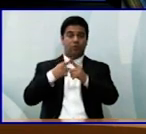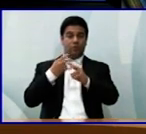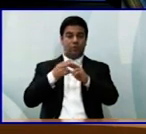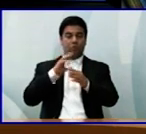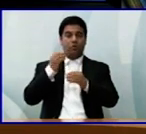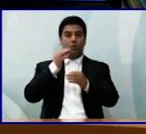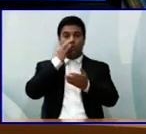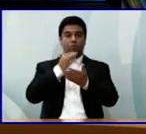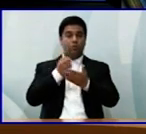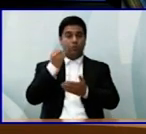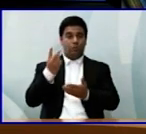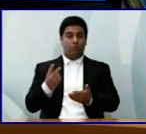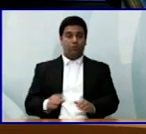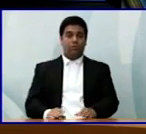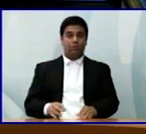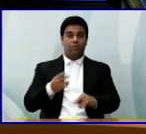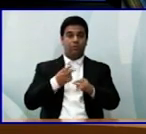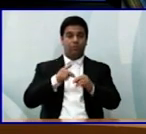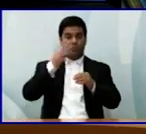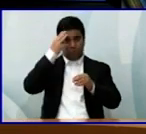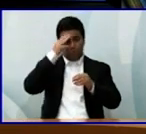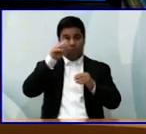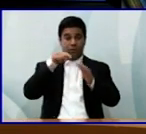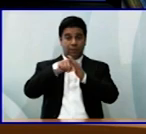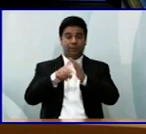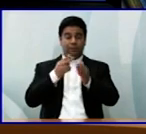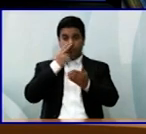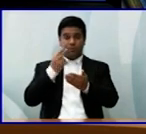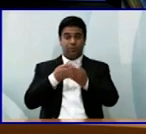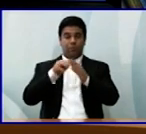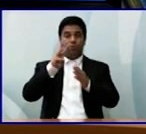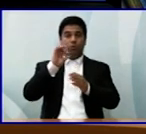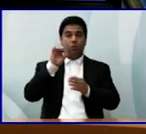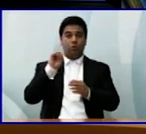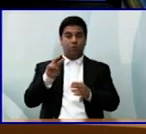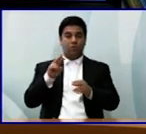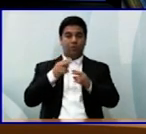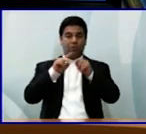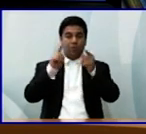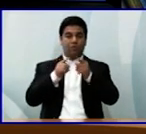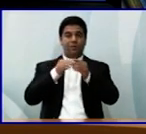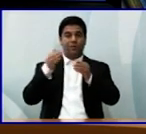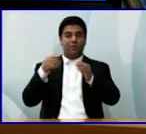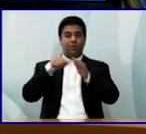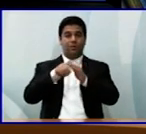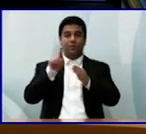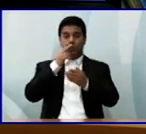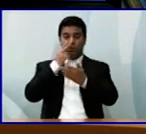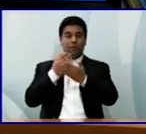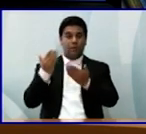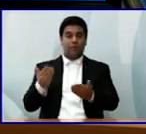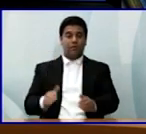hosil qildik. Endi modul belgisidan 2 ni chiqarib oldik. Xuddi qavsdan tashqariga chiqarganga o'xshab. Nimani